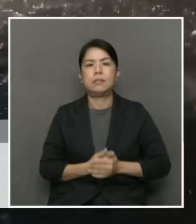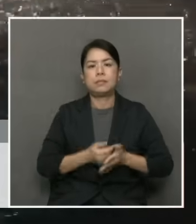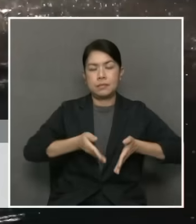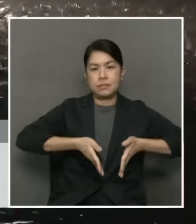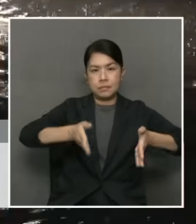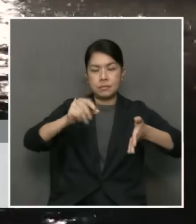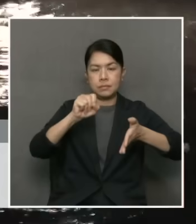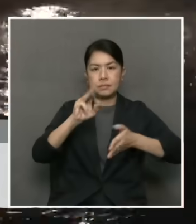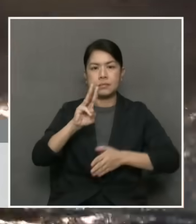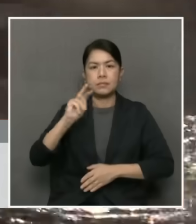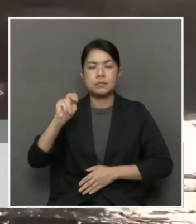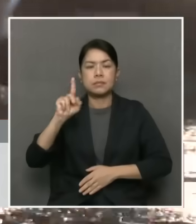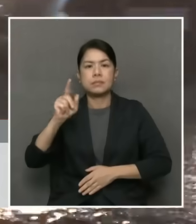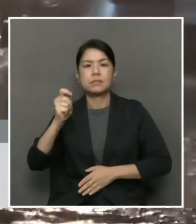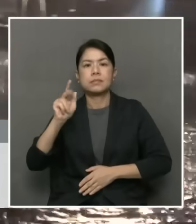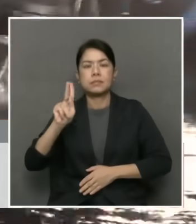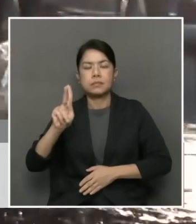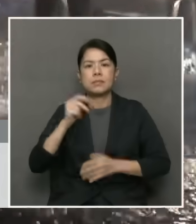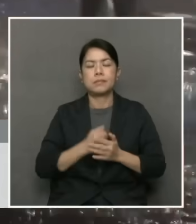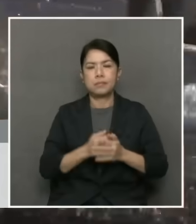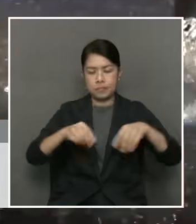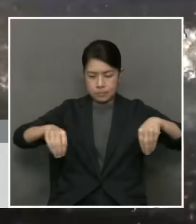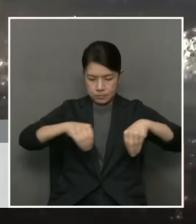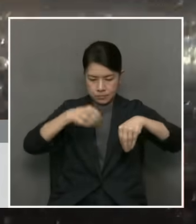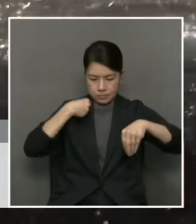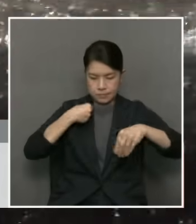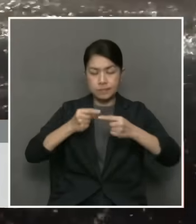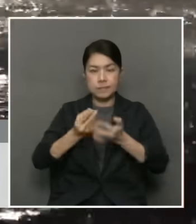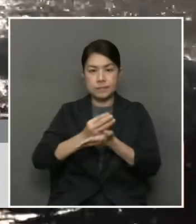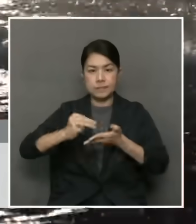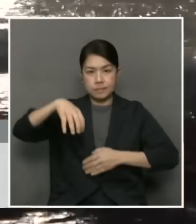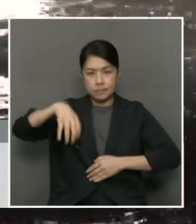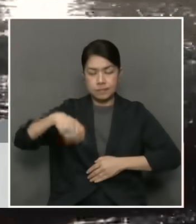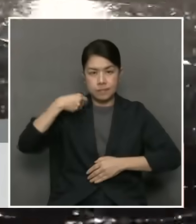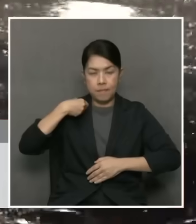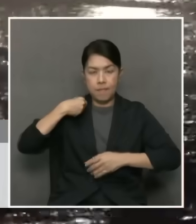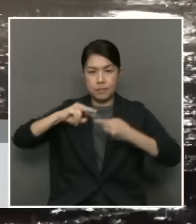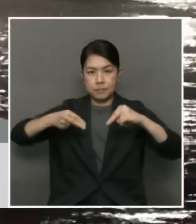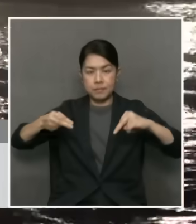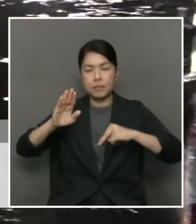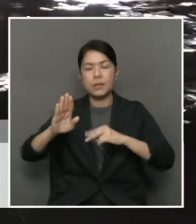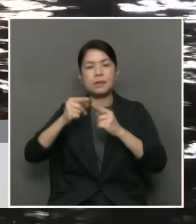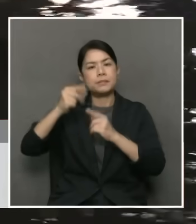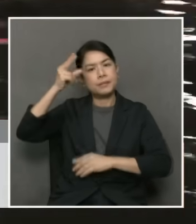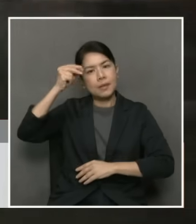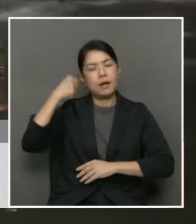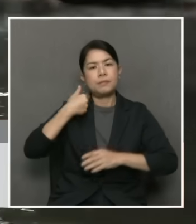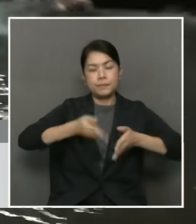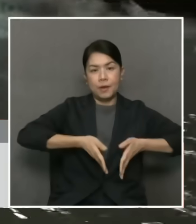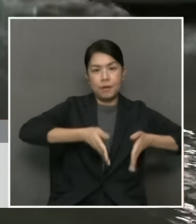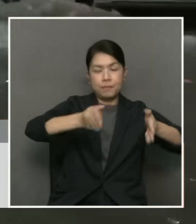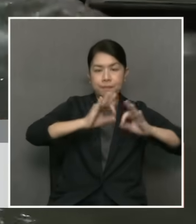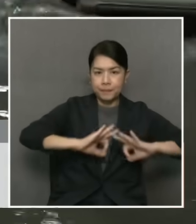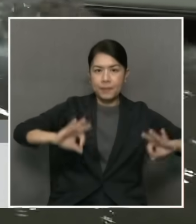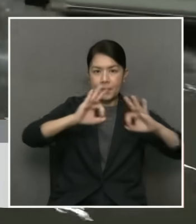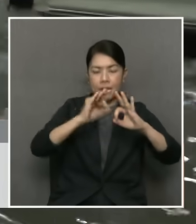มหาวิทยาลัยสวนดุสิตลำปางฝั่งถนนทางไปโรงพยาบาลลำปางด้วยนะคะเส้นทางสายสำคัญต่างๆก็จะ